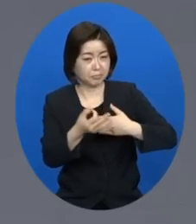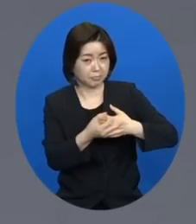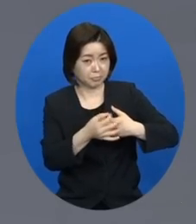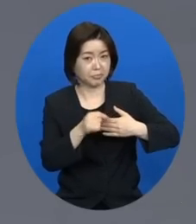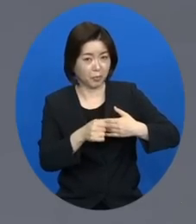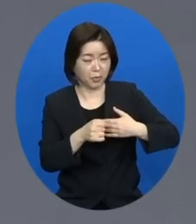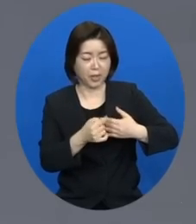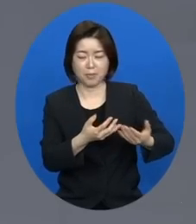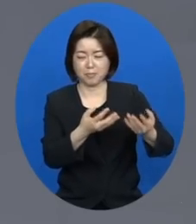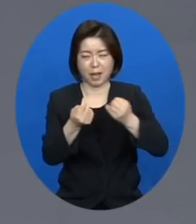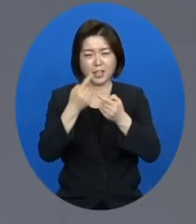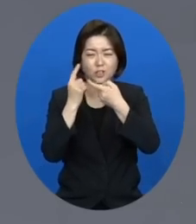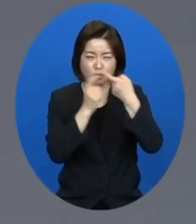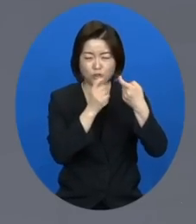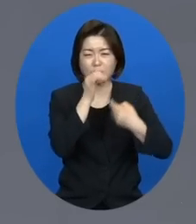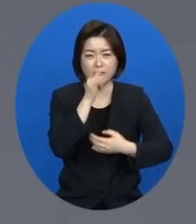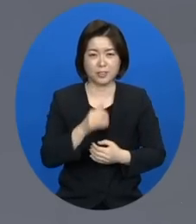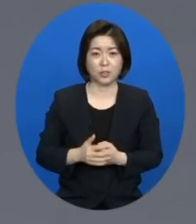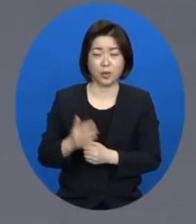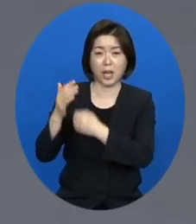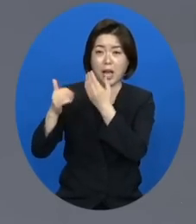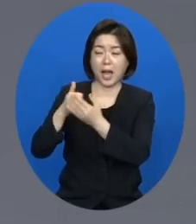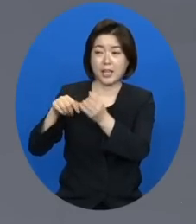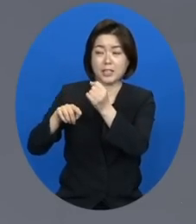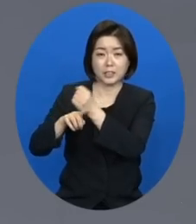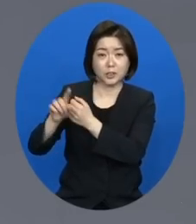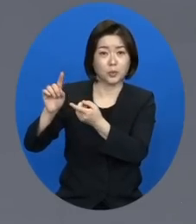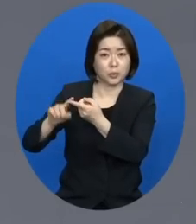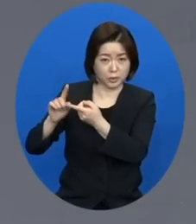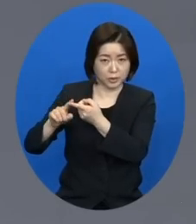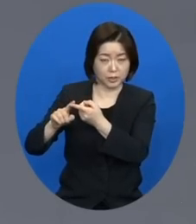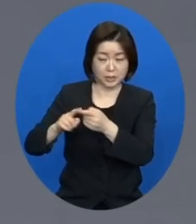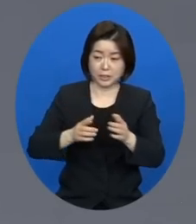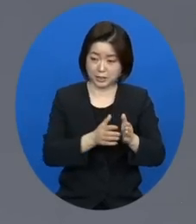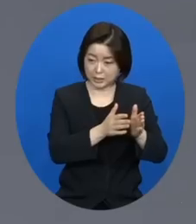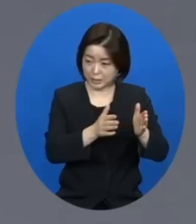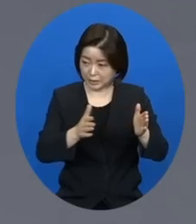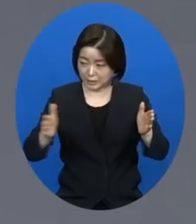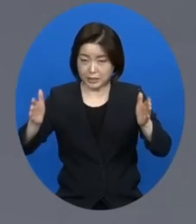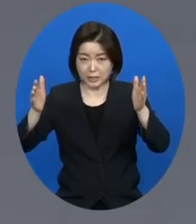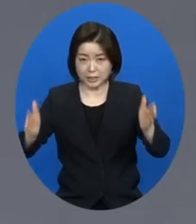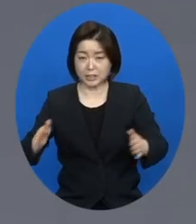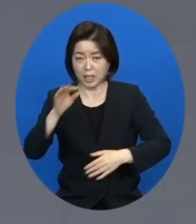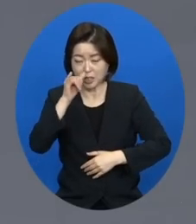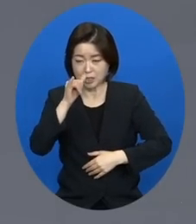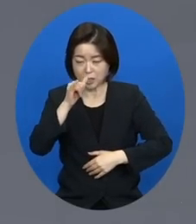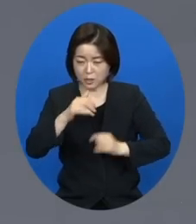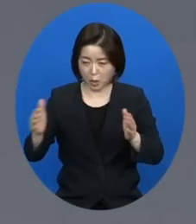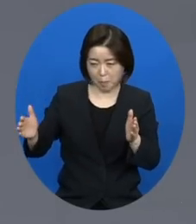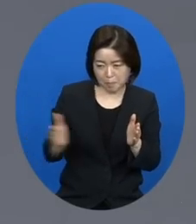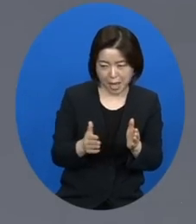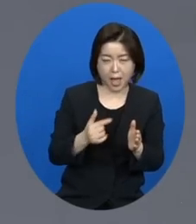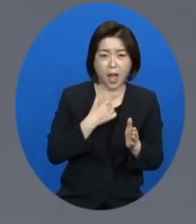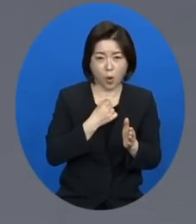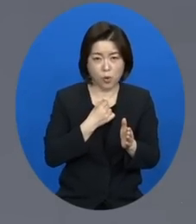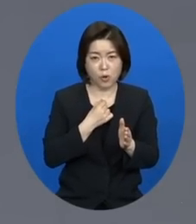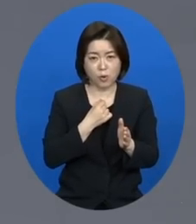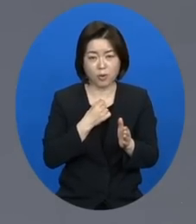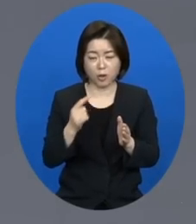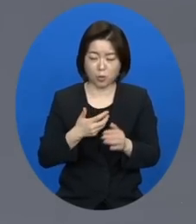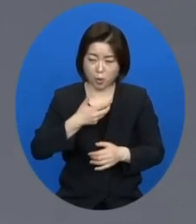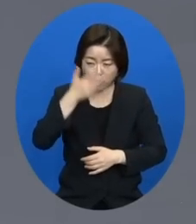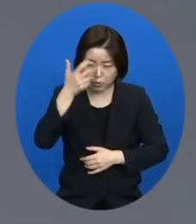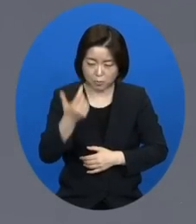사람들에게 있습니다. 하나님의 의도하신 과정과 어떤 기간이 있지만 그것을 빨리 단축하고 싶은, 그래서 꿈을